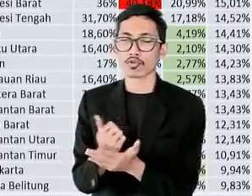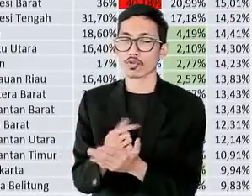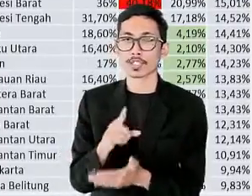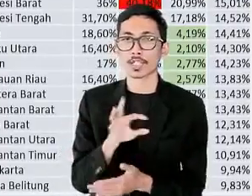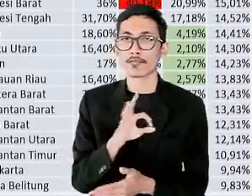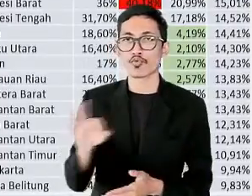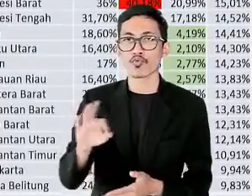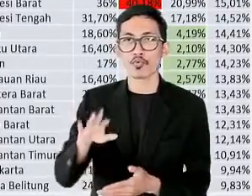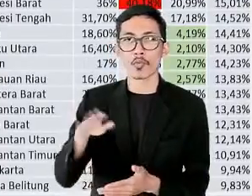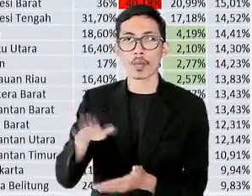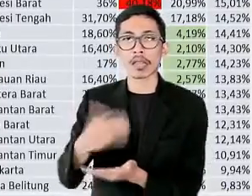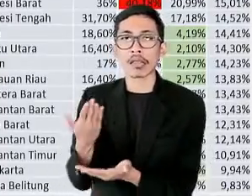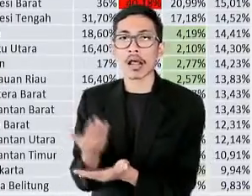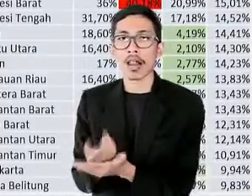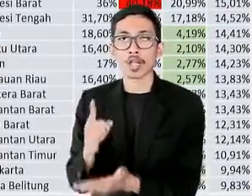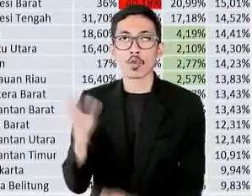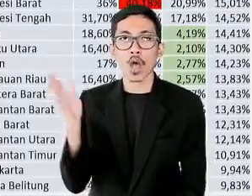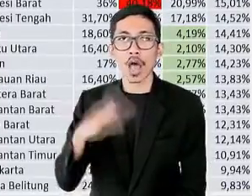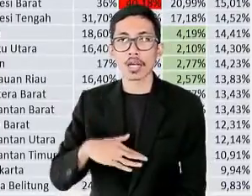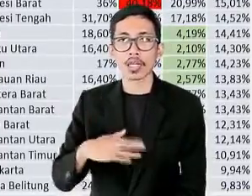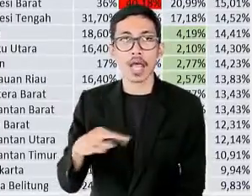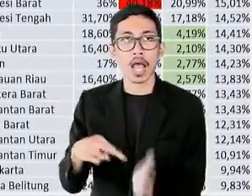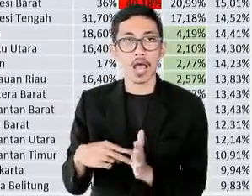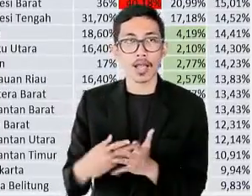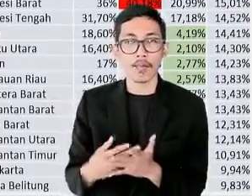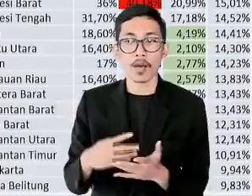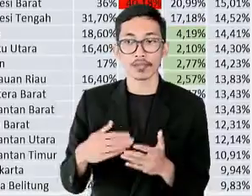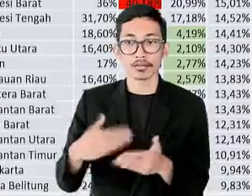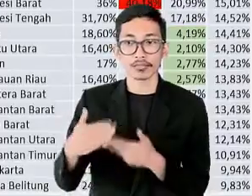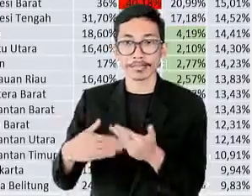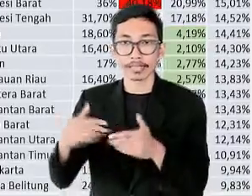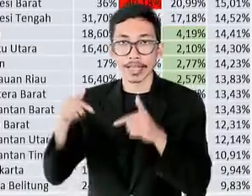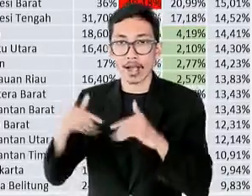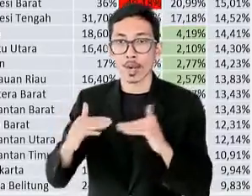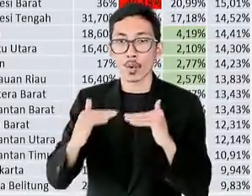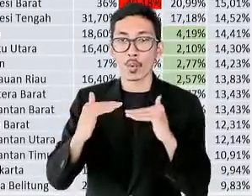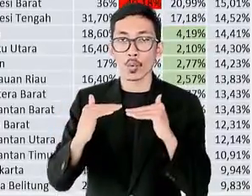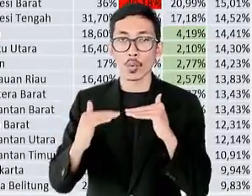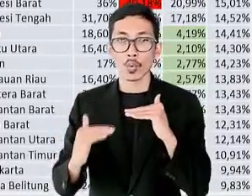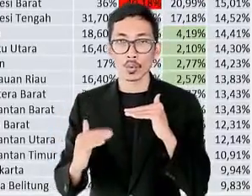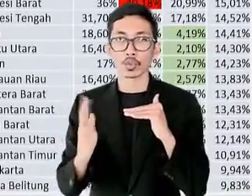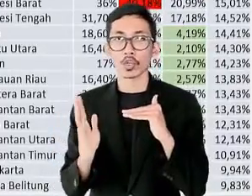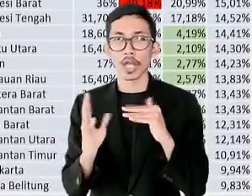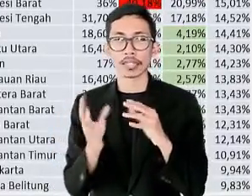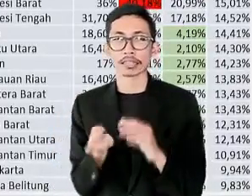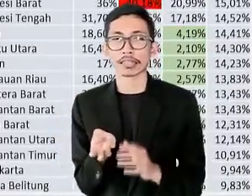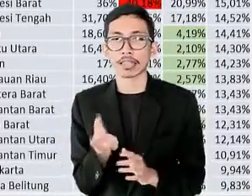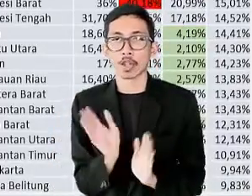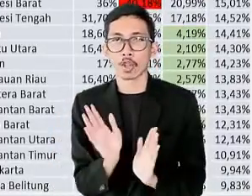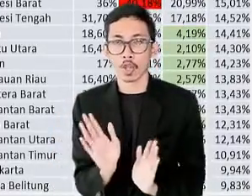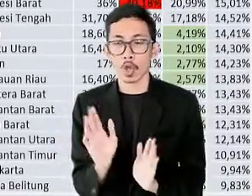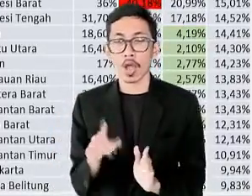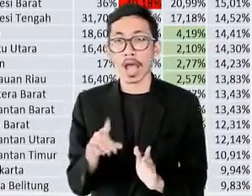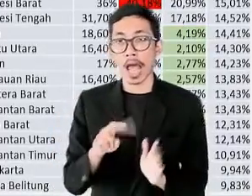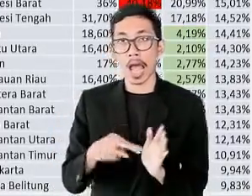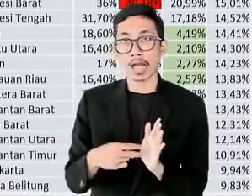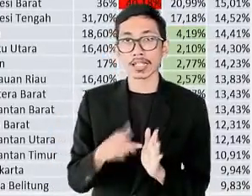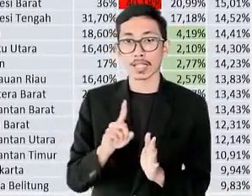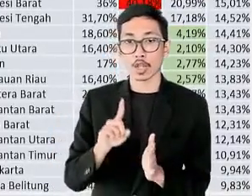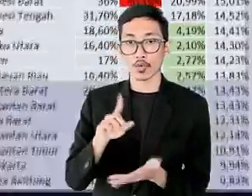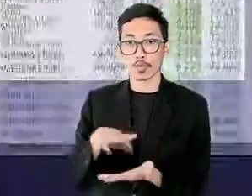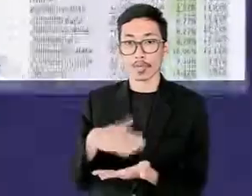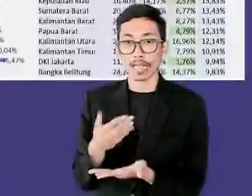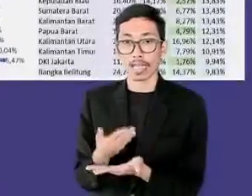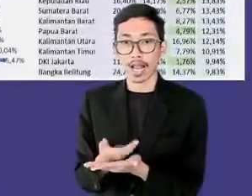tentunya ini perkembangan yang menunjukkan adanya perbaikan meskipun tetap saja satu kematian saja terbilang